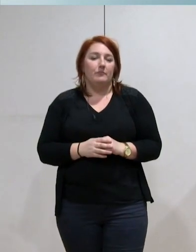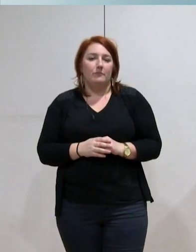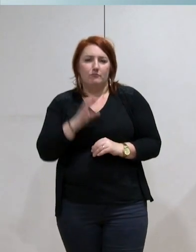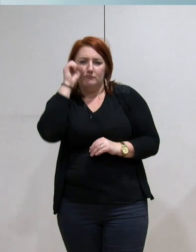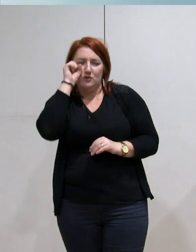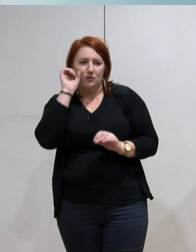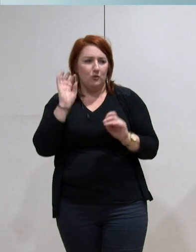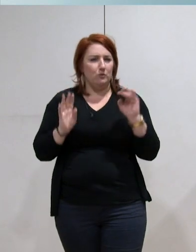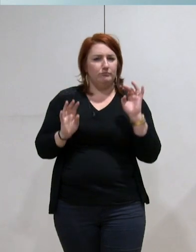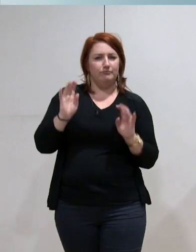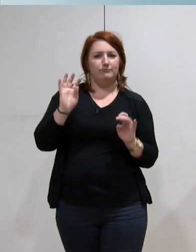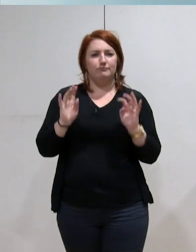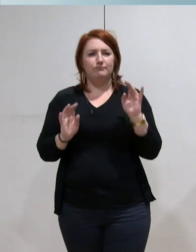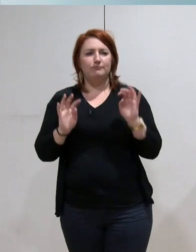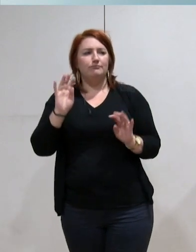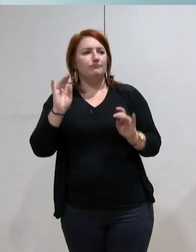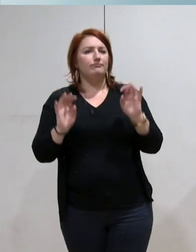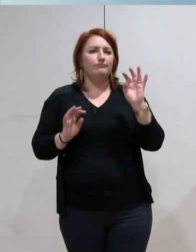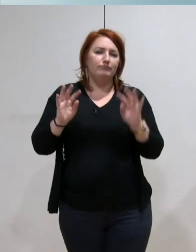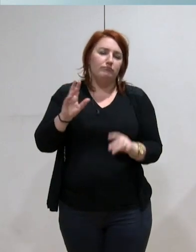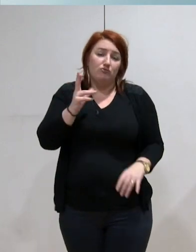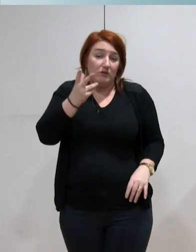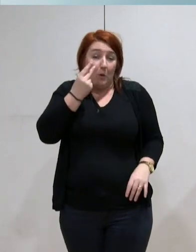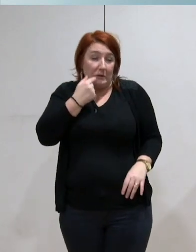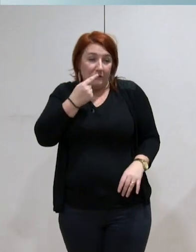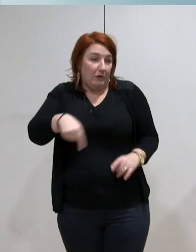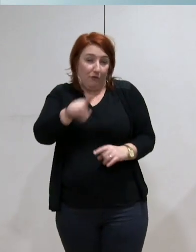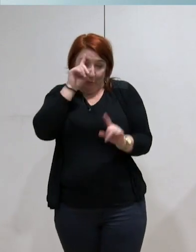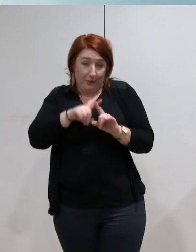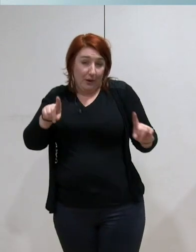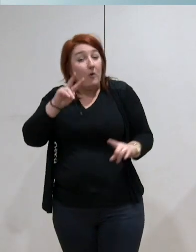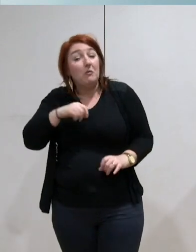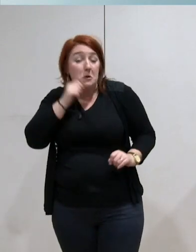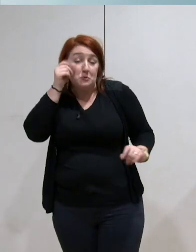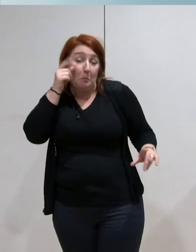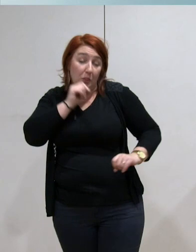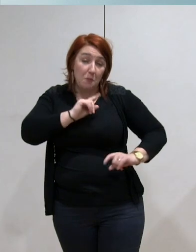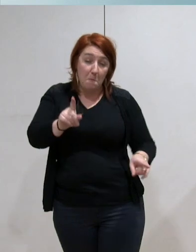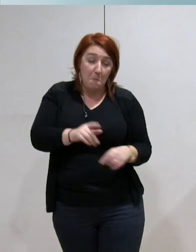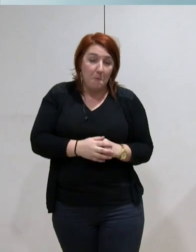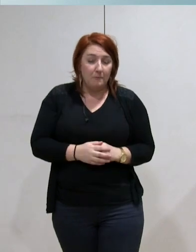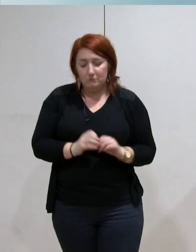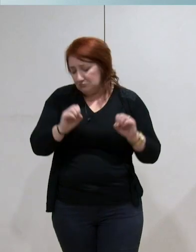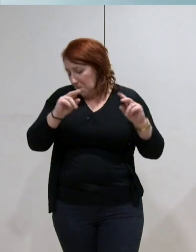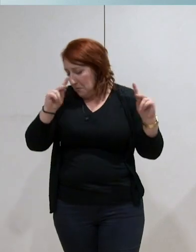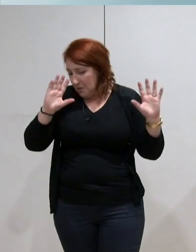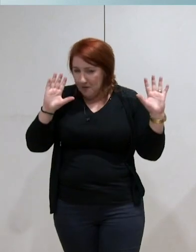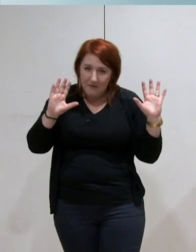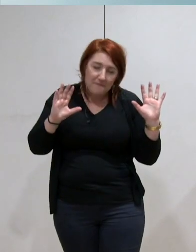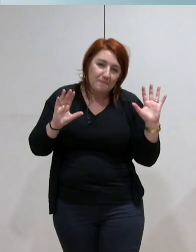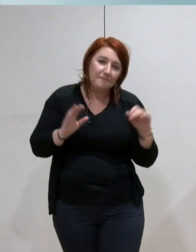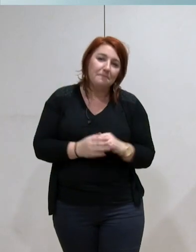j'ai compris exprime un désaccord ce n'est pas une surprise très bien